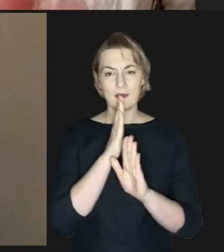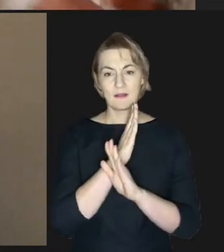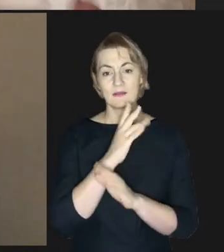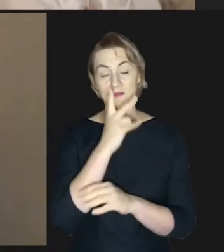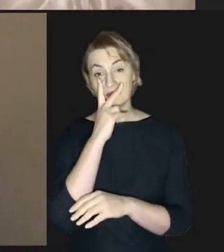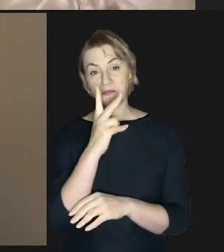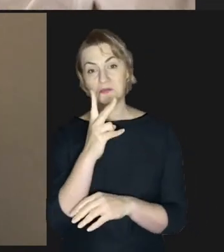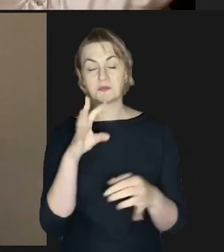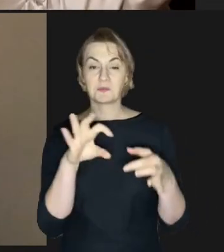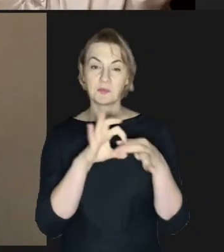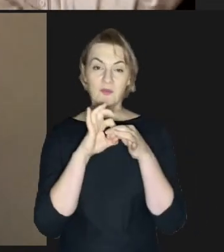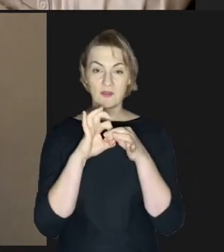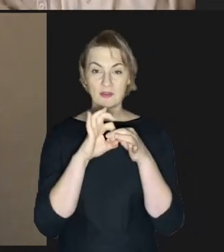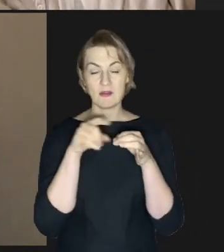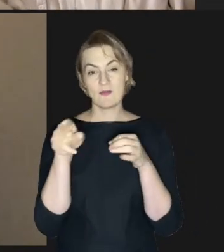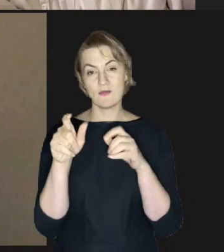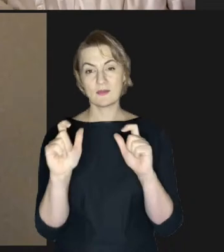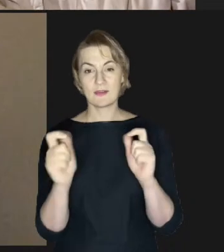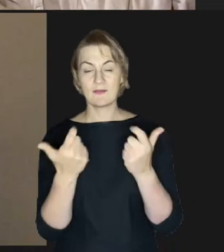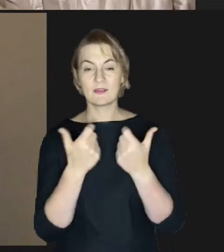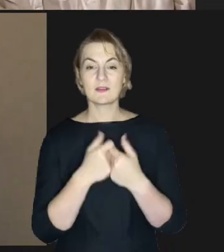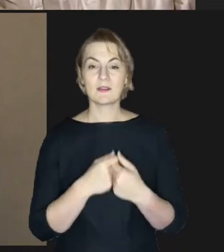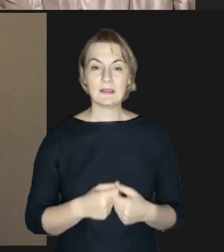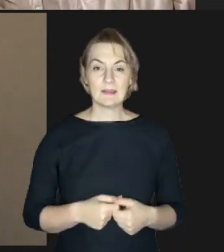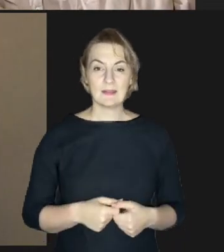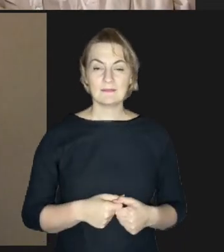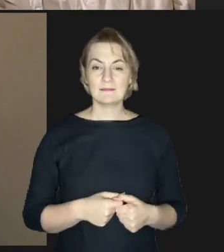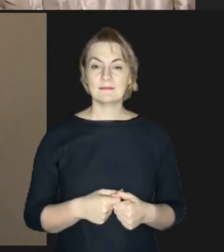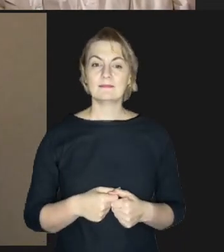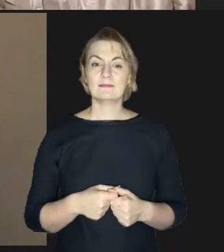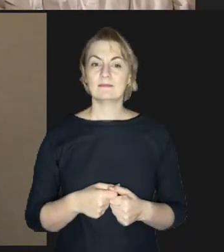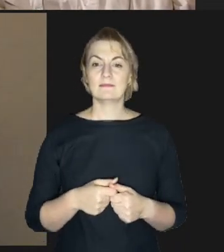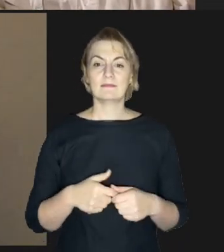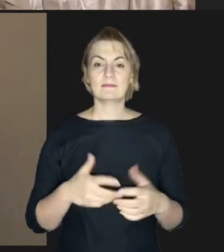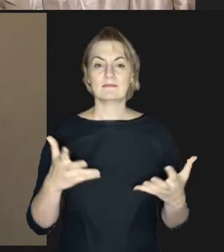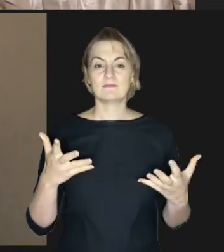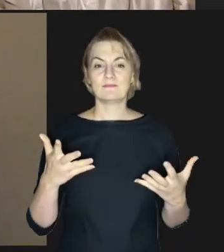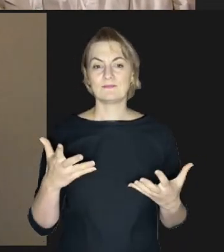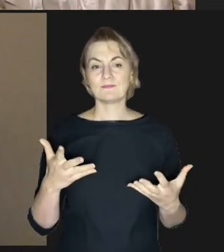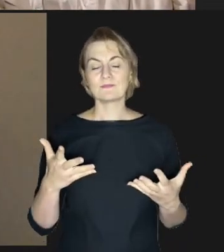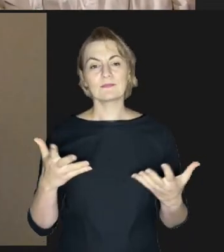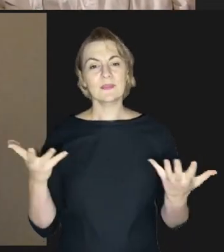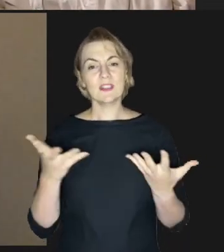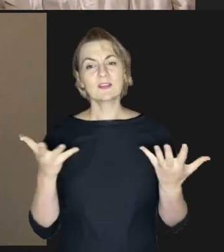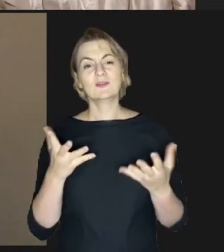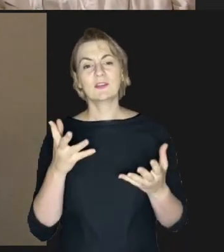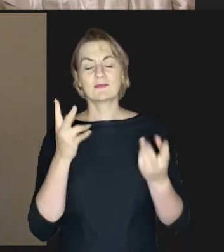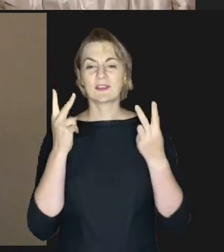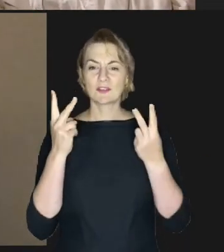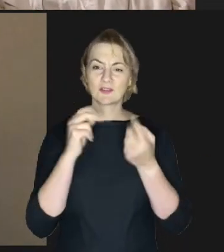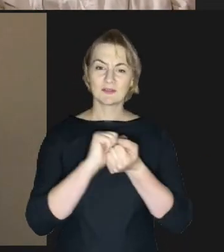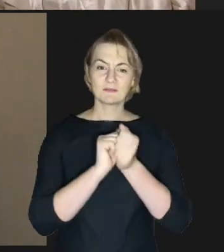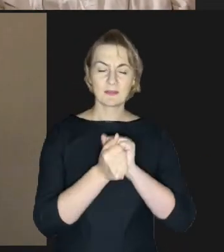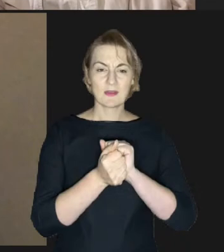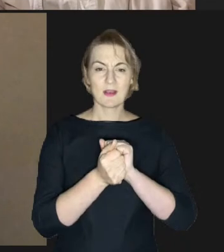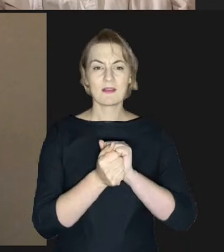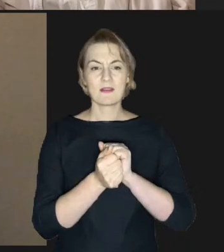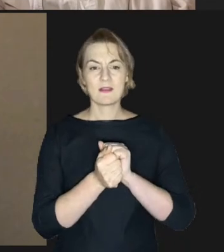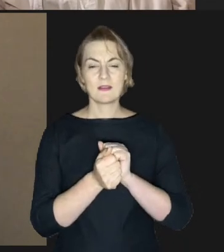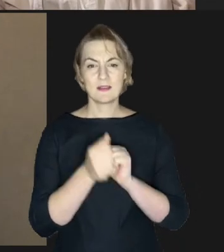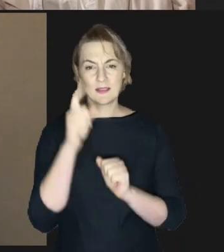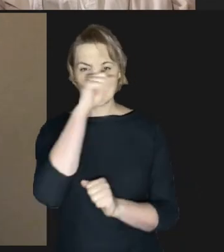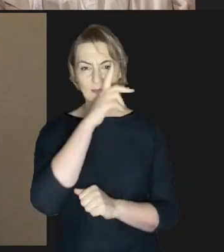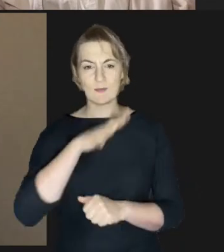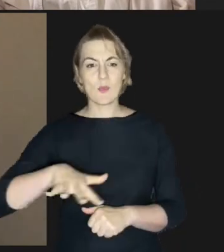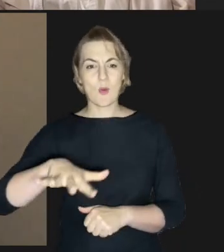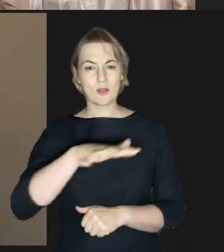tymi zjawiskami? Gdzie w twojej opinii są największe szanse na dokonanie istotnych przemian społeczno-gospodarczych w tym obszarze? Czy